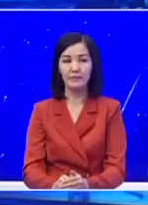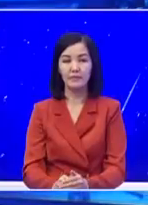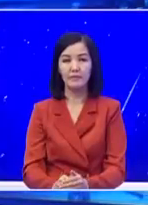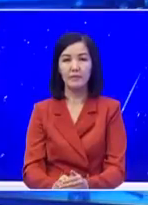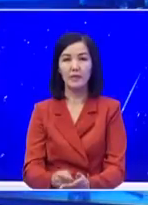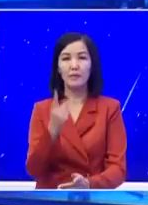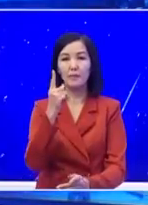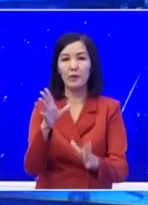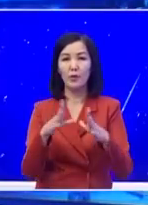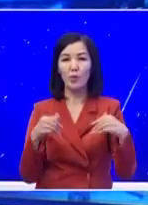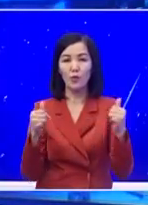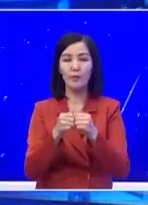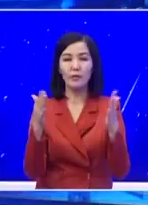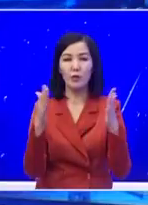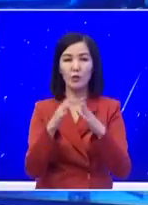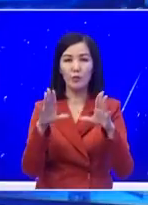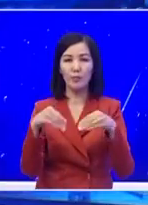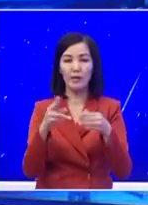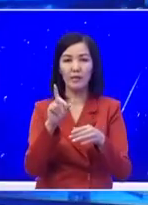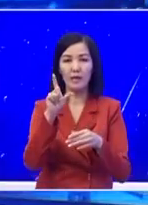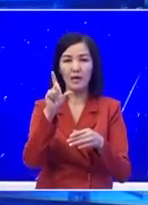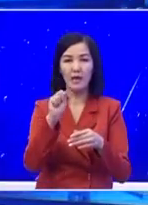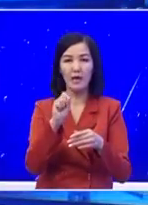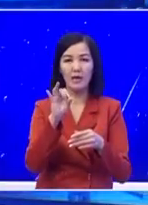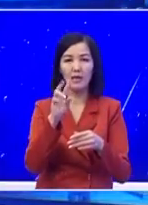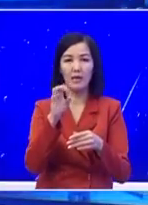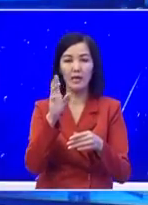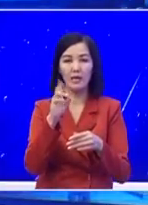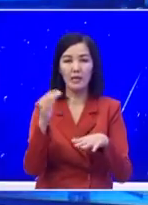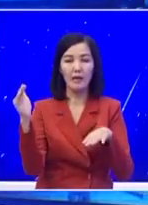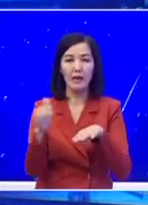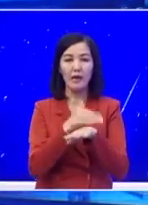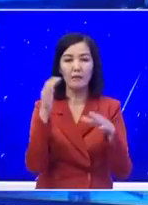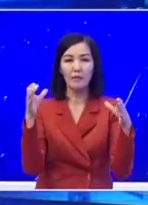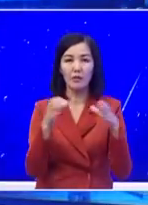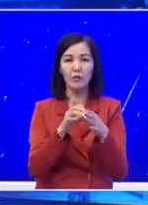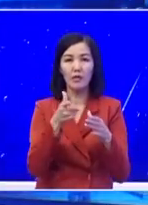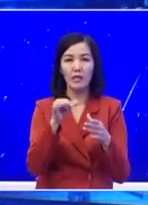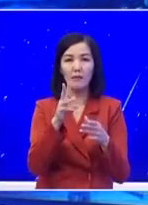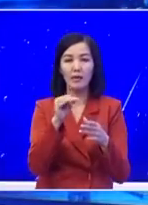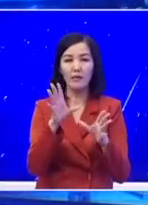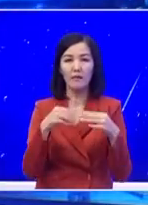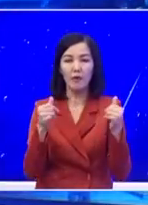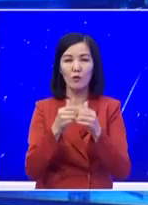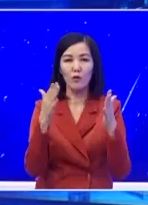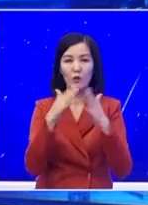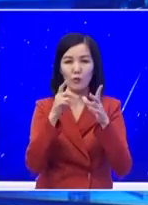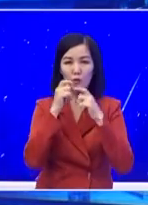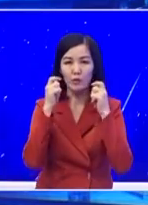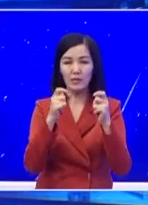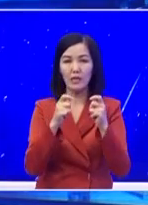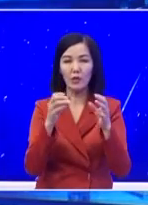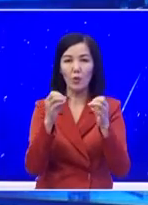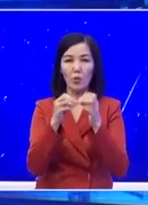Тағы бір мұқтаж отбасы баспаналы болды. Харекет қайырымдылық қоры Гимадиевтер әулетіне үй сыйлады. Бұл облыста қор көмегімен